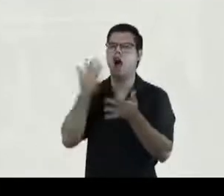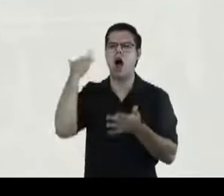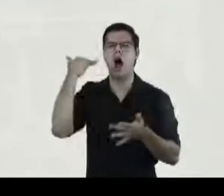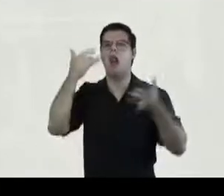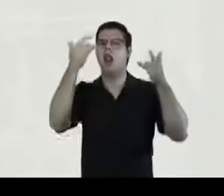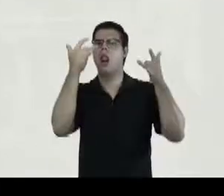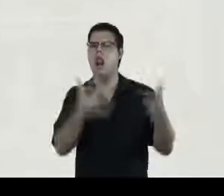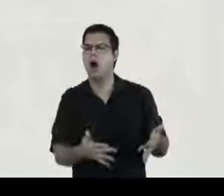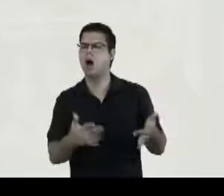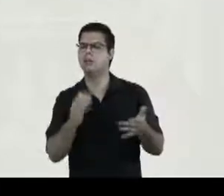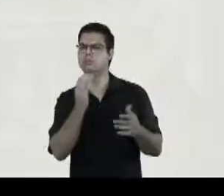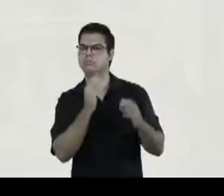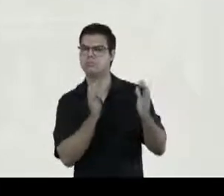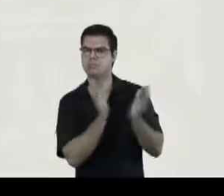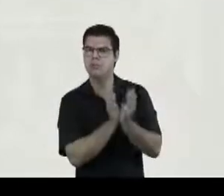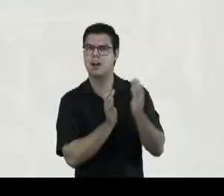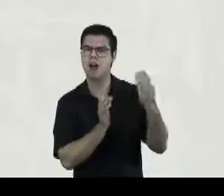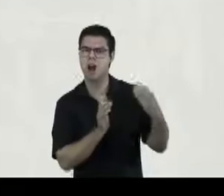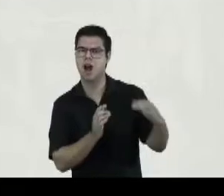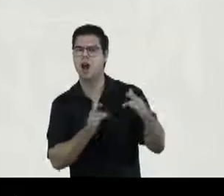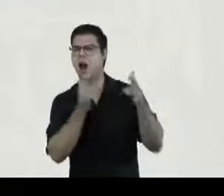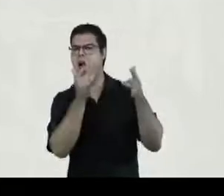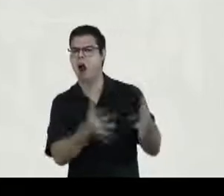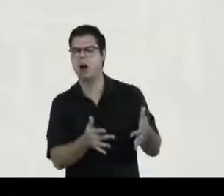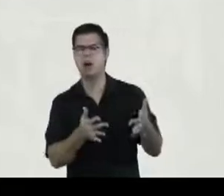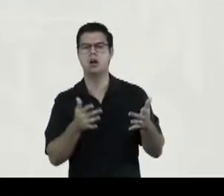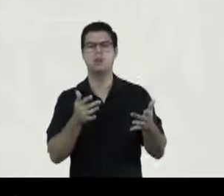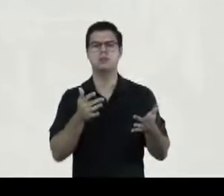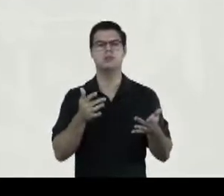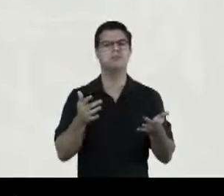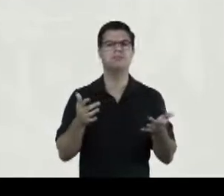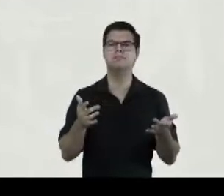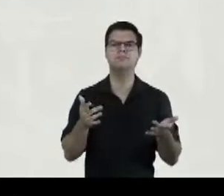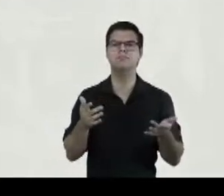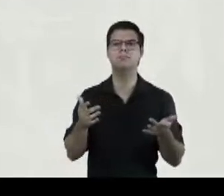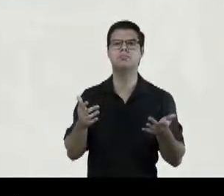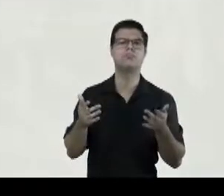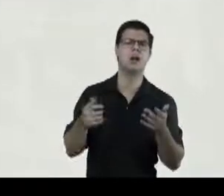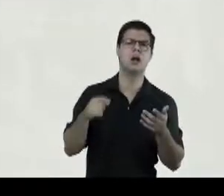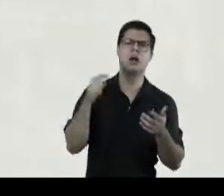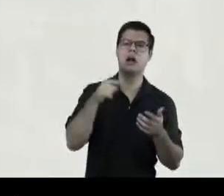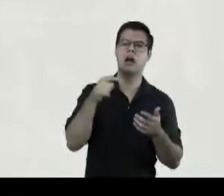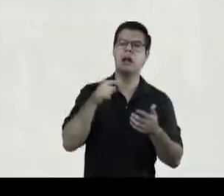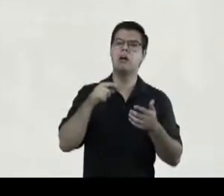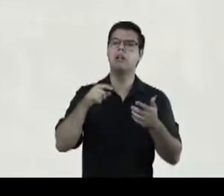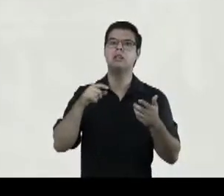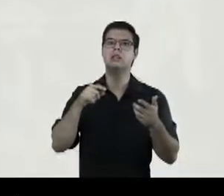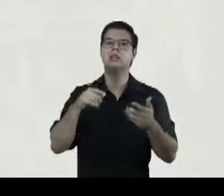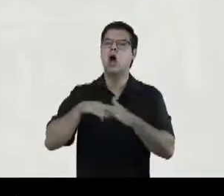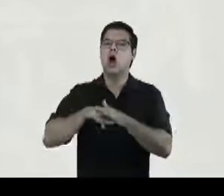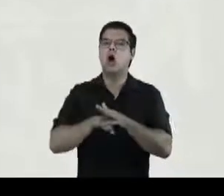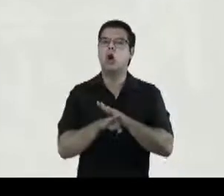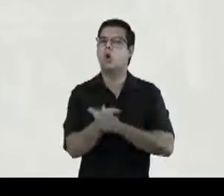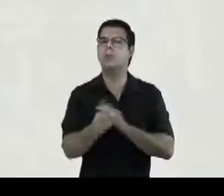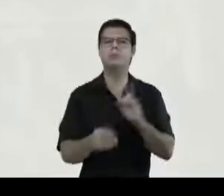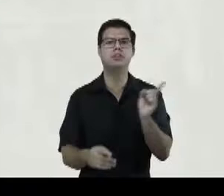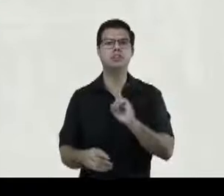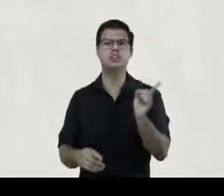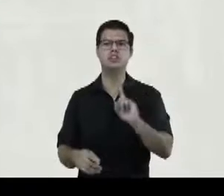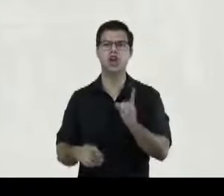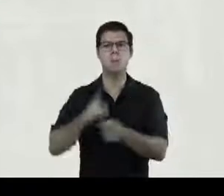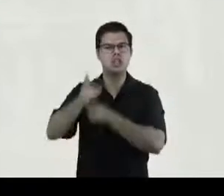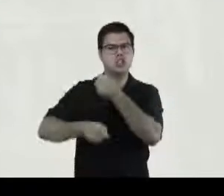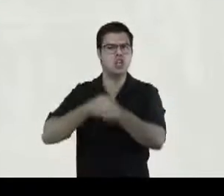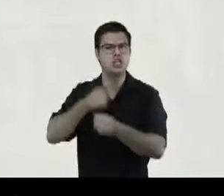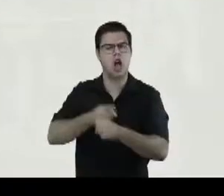tout à fait le tournant numérique. C'est pas un reproche. On peut faire, il fait quand même un travail absolument remarquable